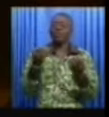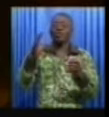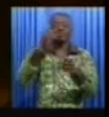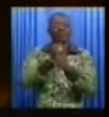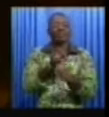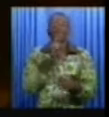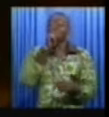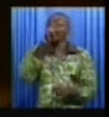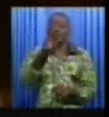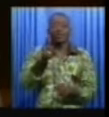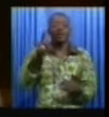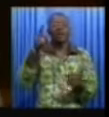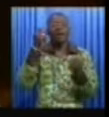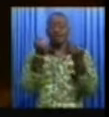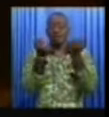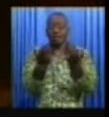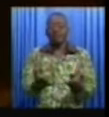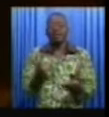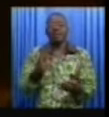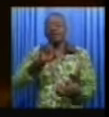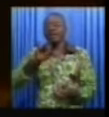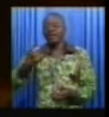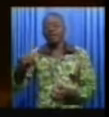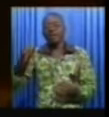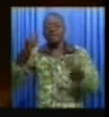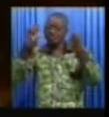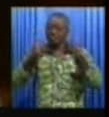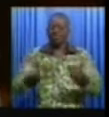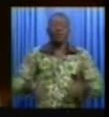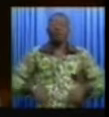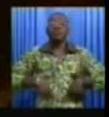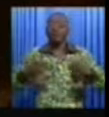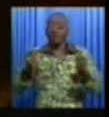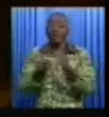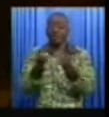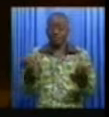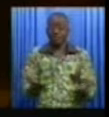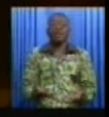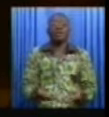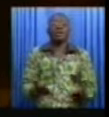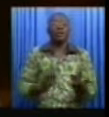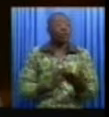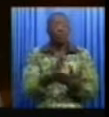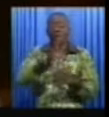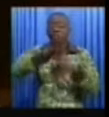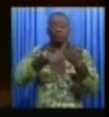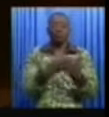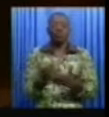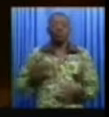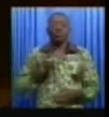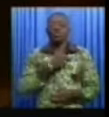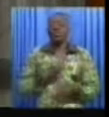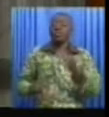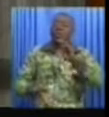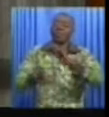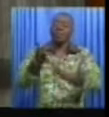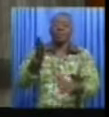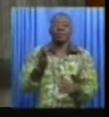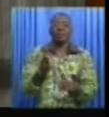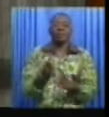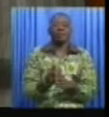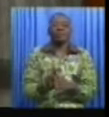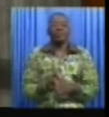sûr, grâce à lui. Nous devrions être capables de vivre avec cela et de le reproduire partout où nous